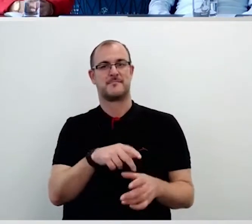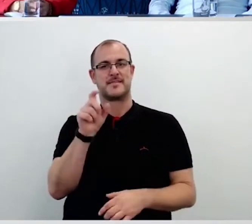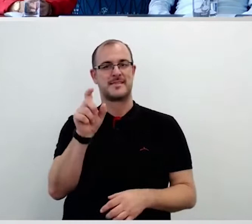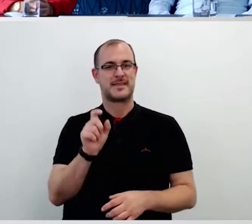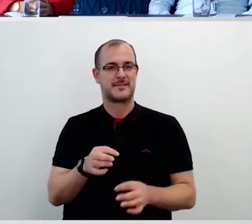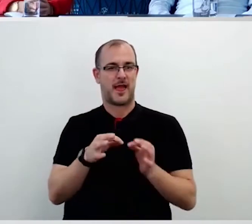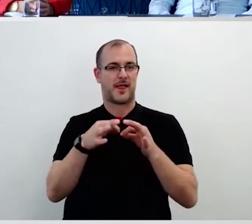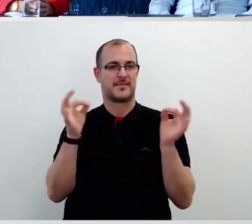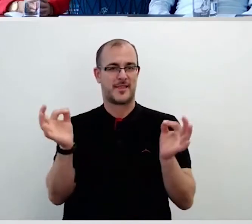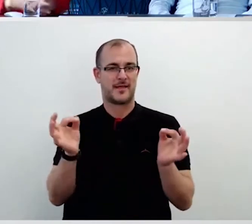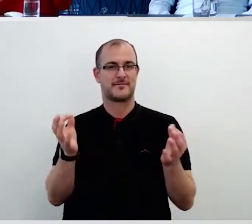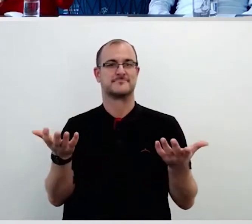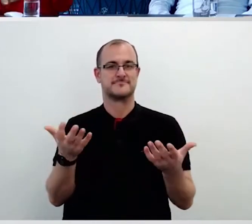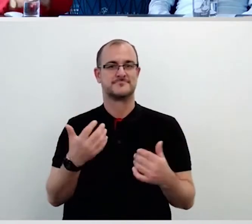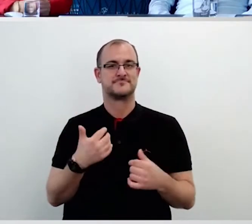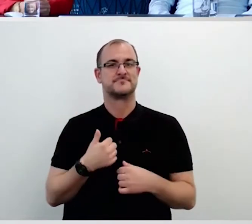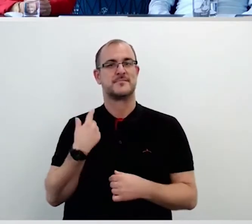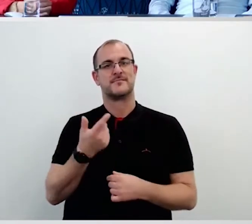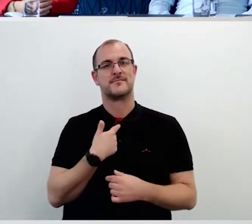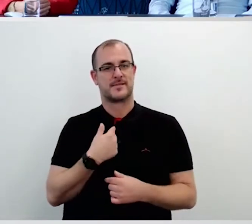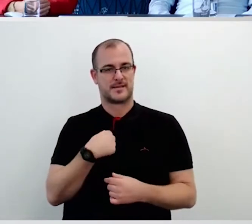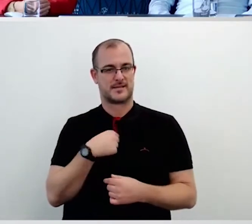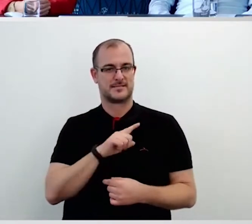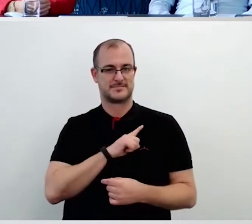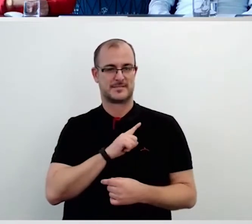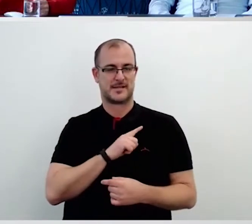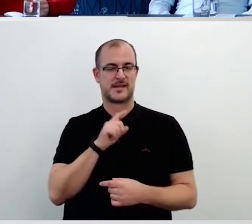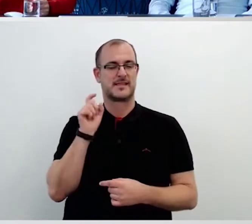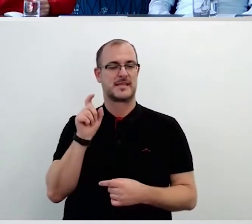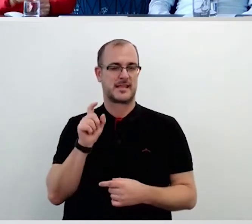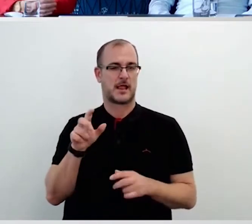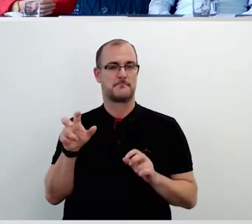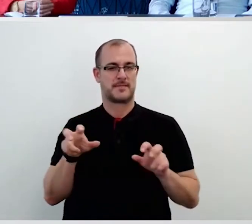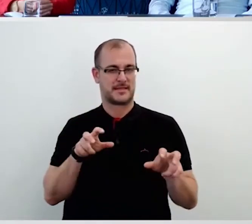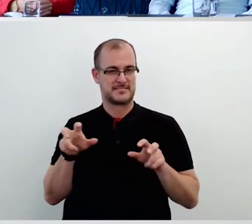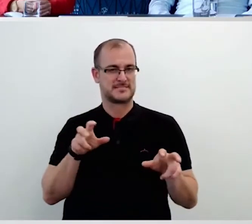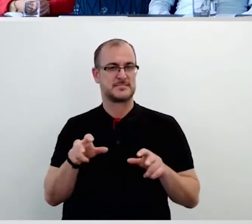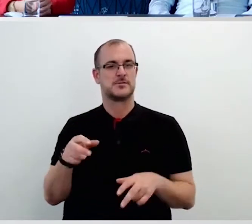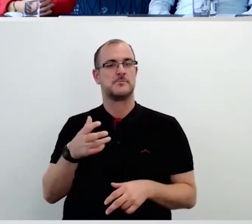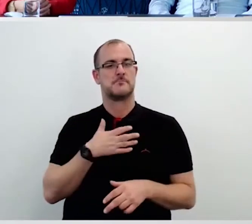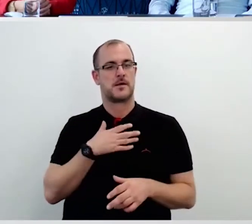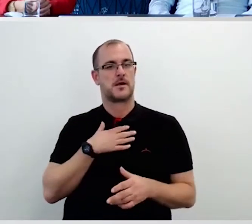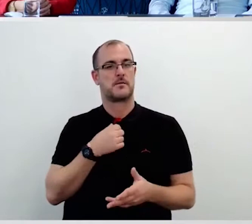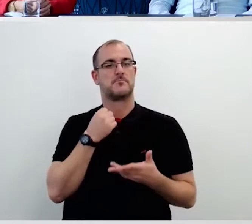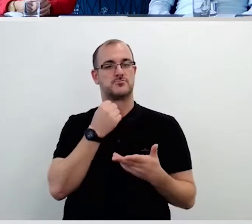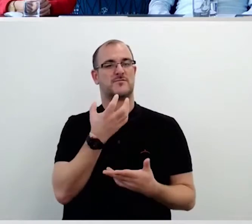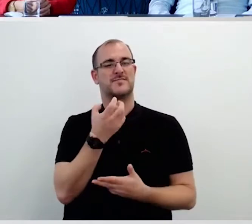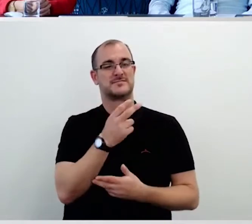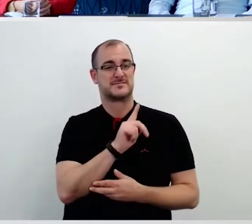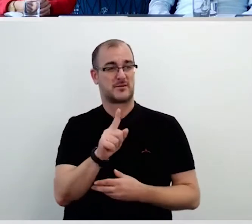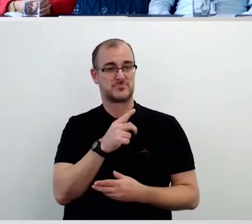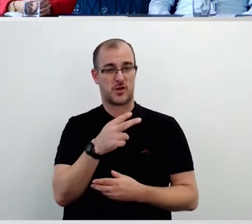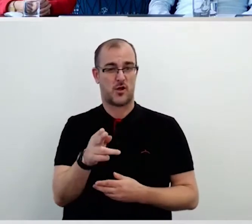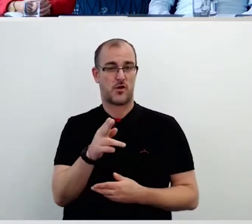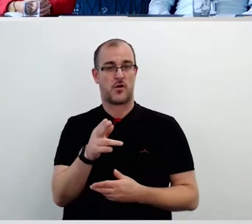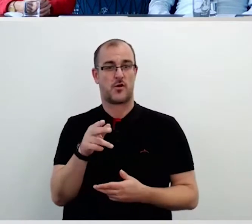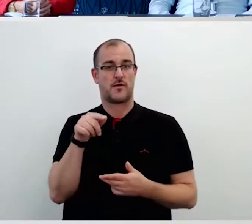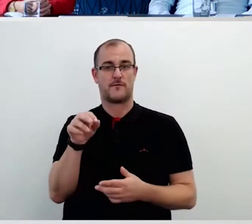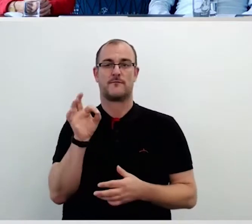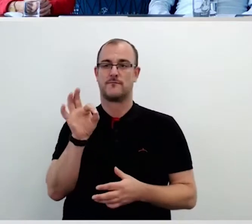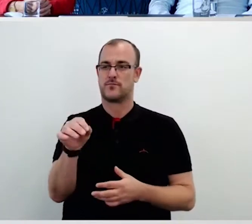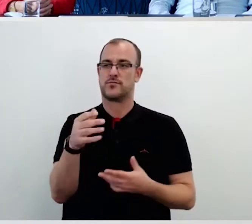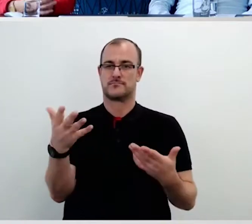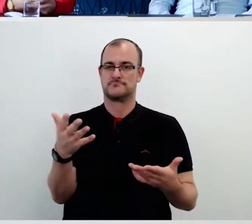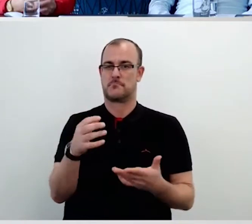dabei sein dürfen. Das bin ich als Digitalministerin, die in meinem Budget 40.000 Euro für eben diese